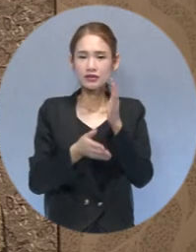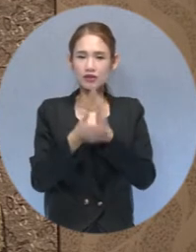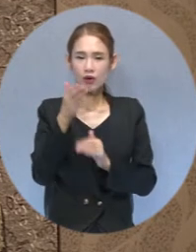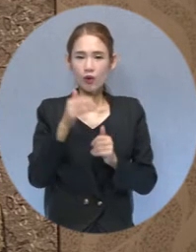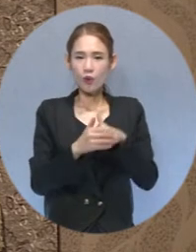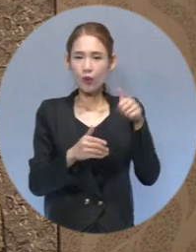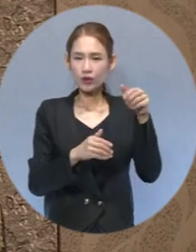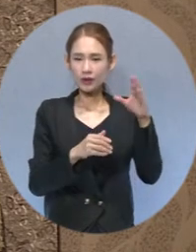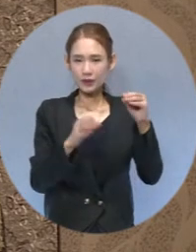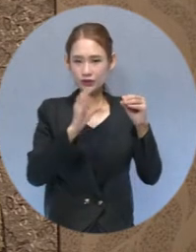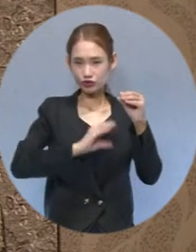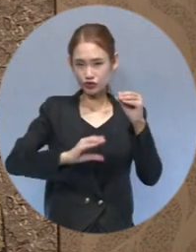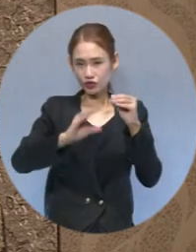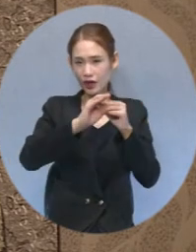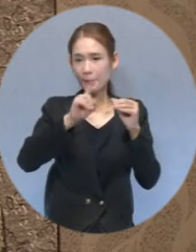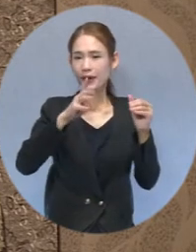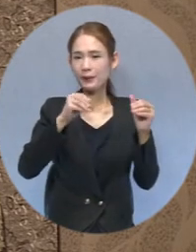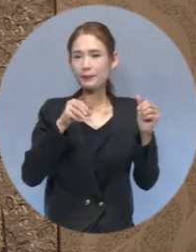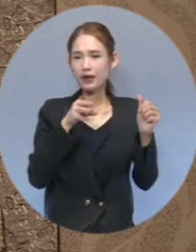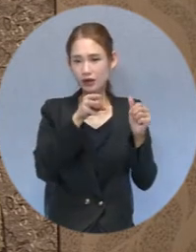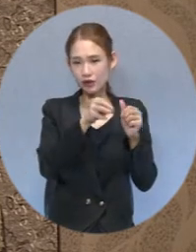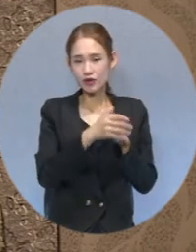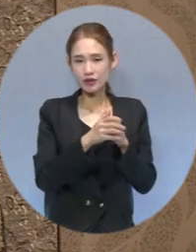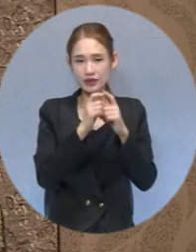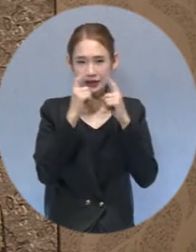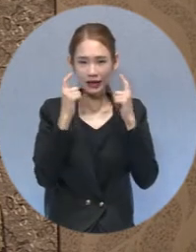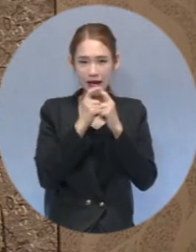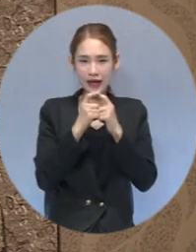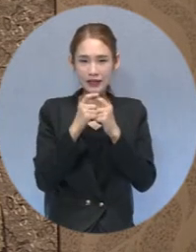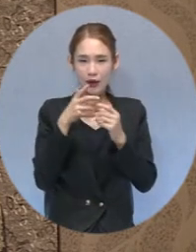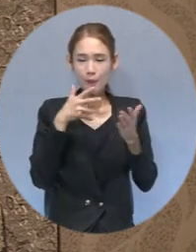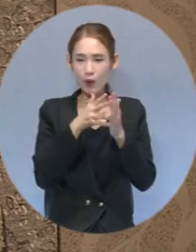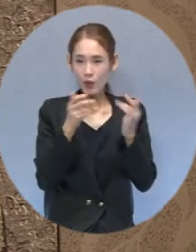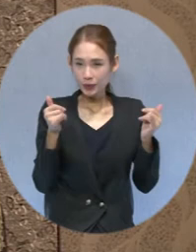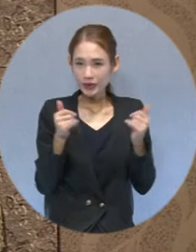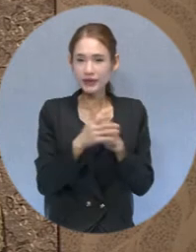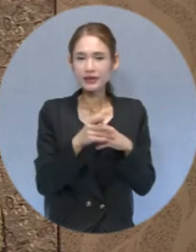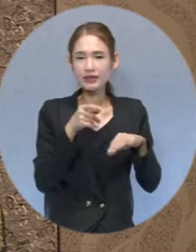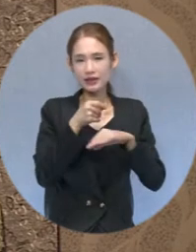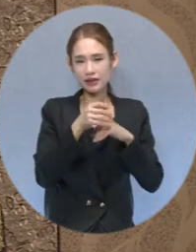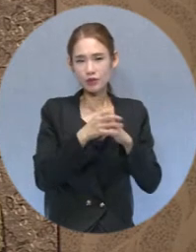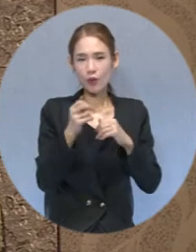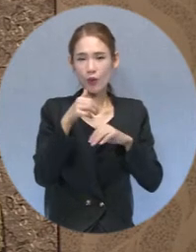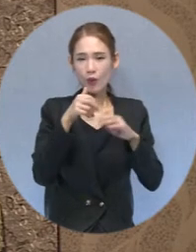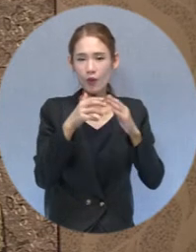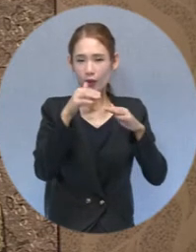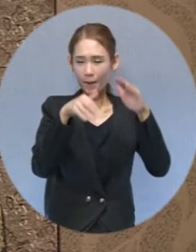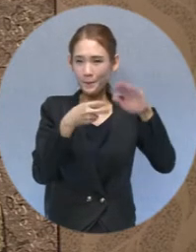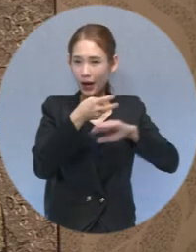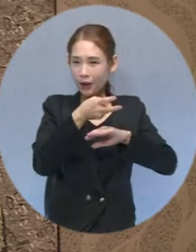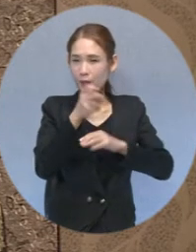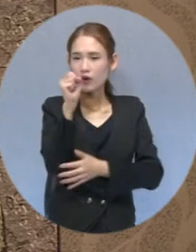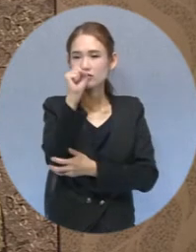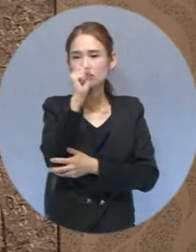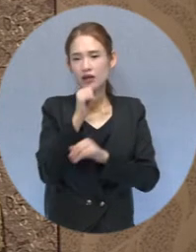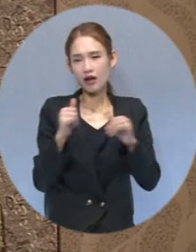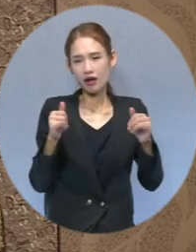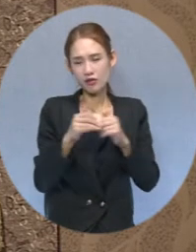50만 원을 추가해서 100만 원을 주자. 개인택시, 네. 법인택시를 맞추고. 또 마을버스 기사님들도 참 힘들어요. 마을버스 기사님들한테도